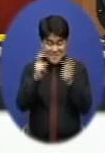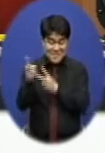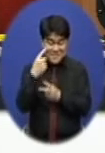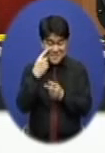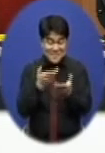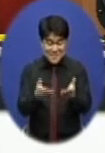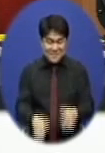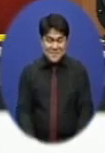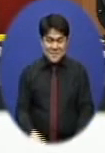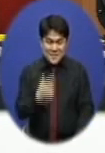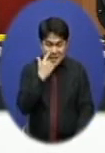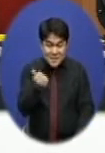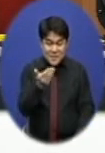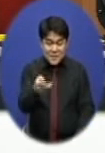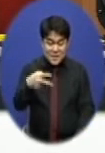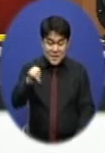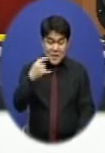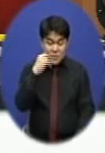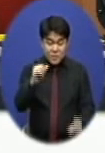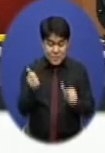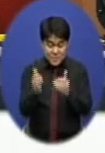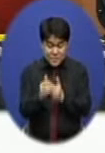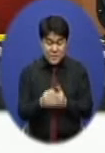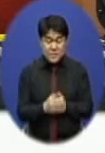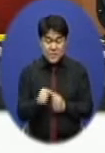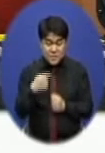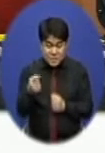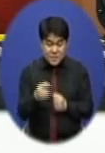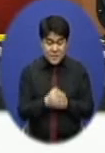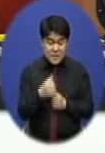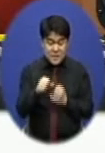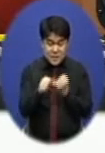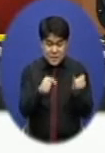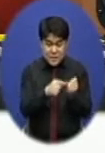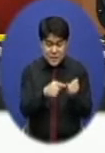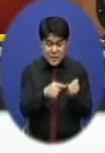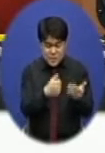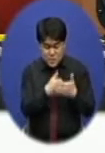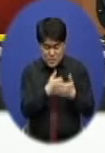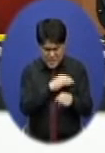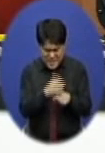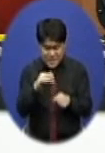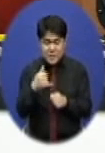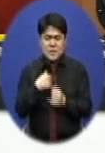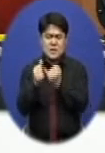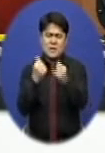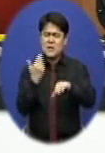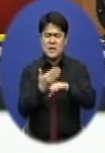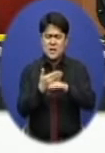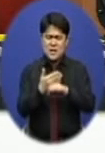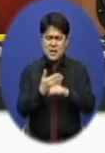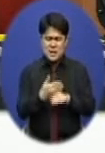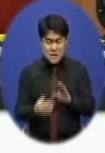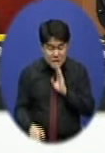이제 네. 아버님께서 시어머니도 돌아가시고 아무래도 며느리가 아무리 잘해도 그 어머님만 하겠어요. 네, 그죠? 네,